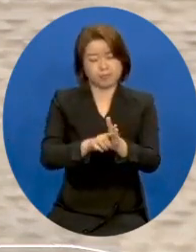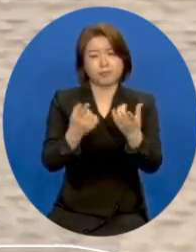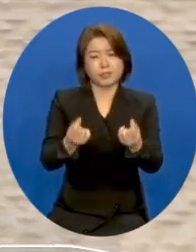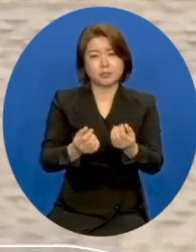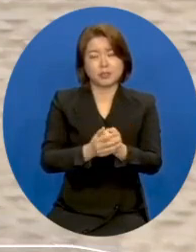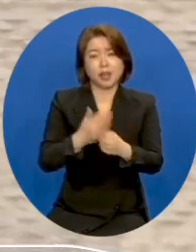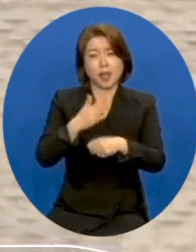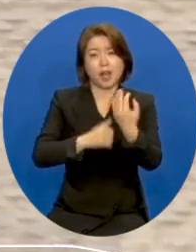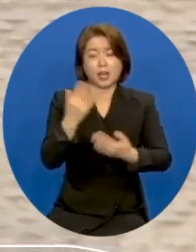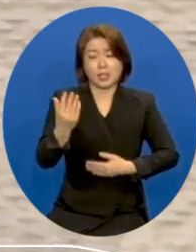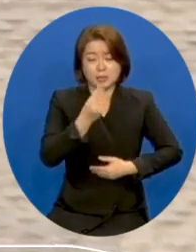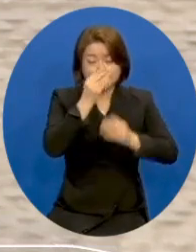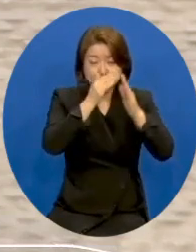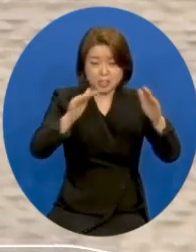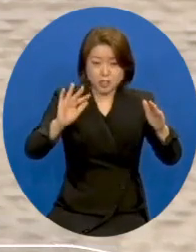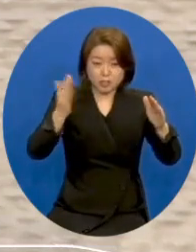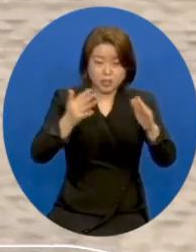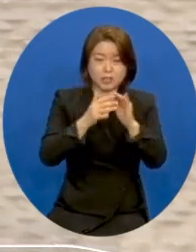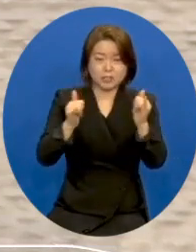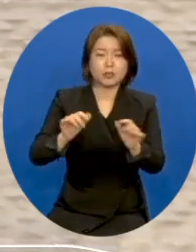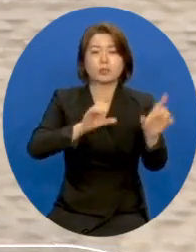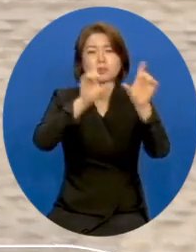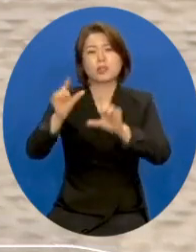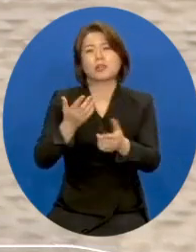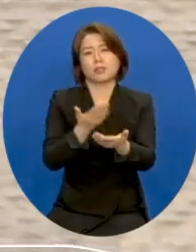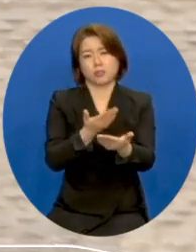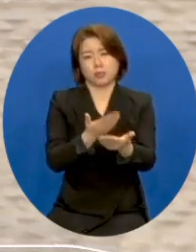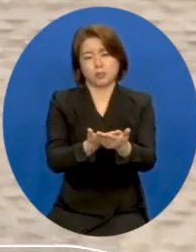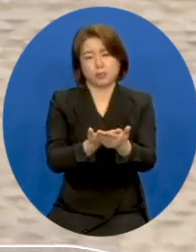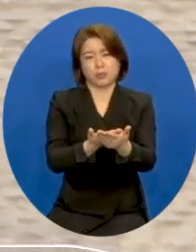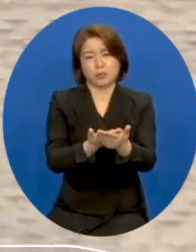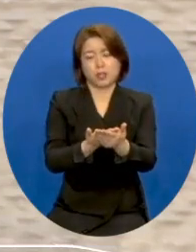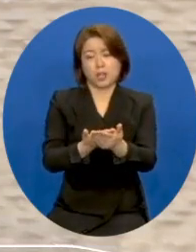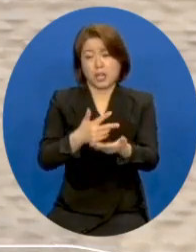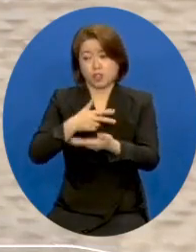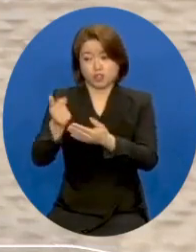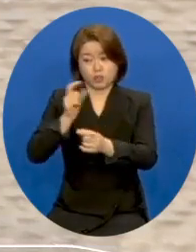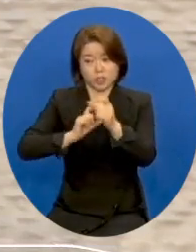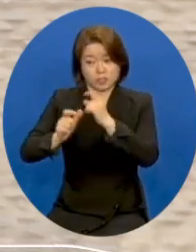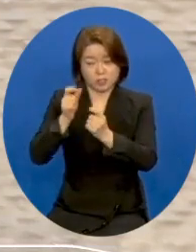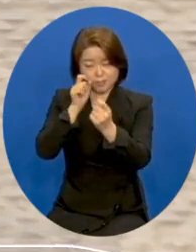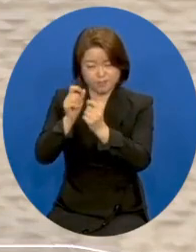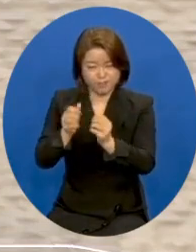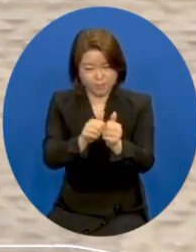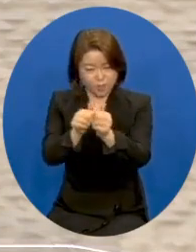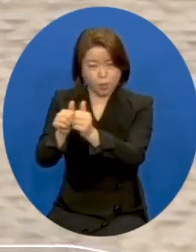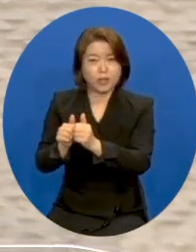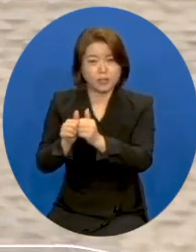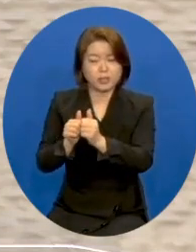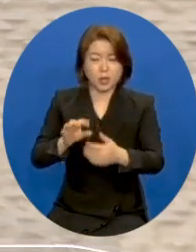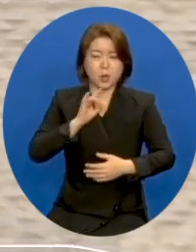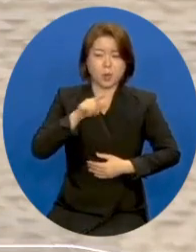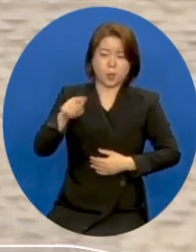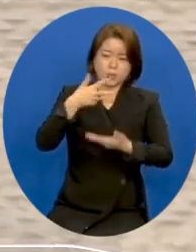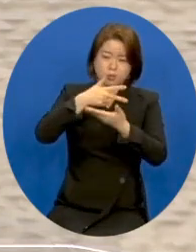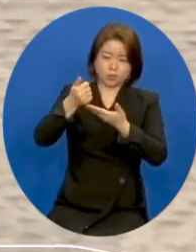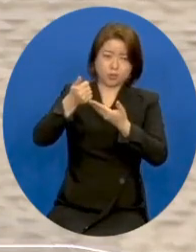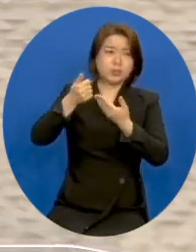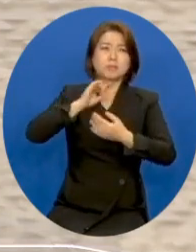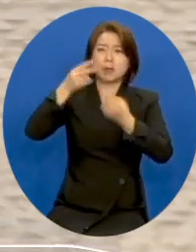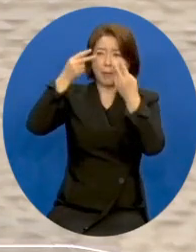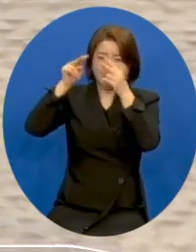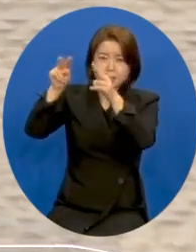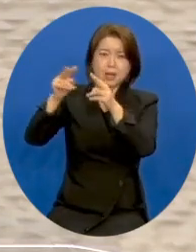하나님의 성전된 자로 살게 하소서. 주님과 더욱 친밀히 동행하여 이제는 오직 주님만 바라봅니다.